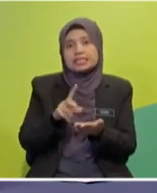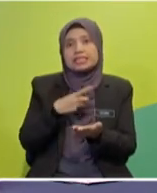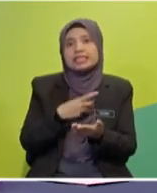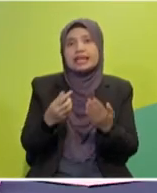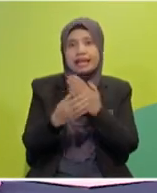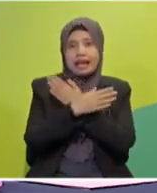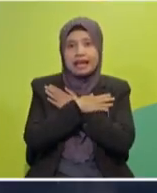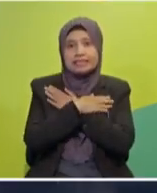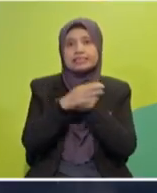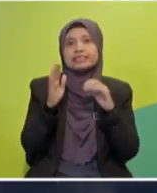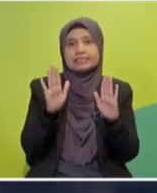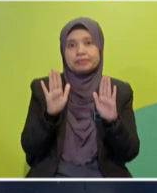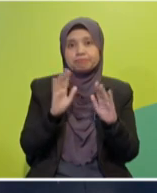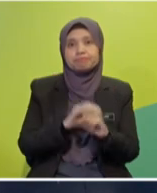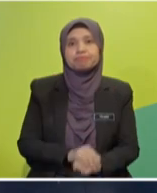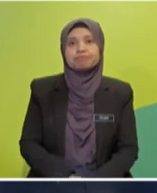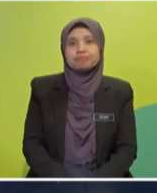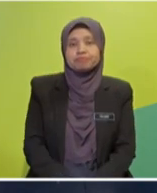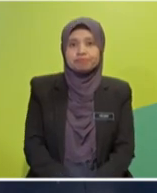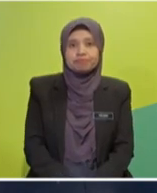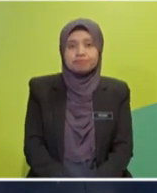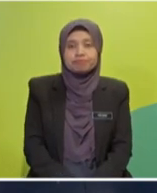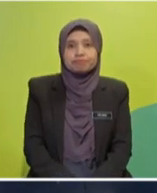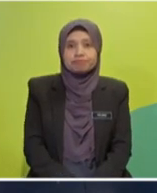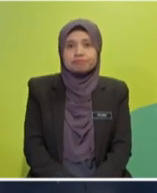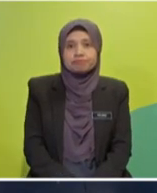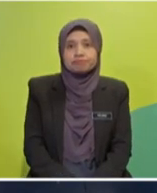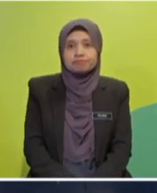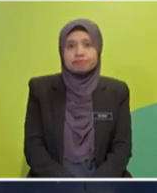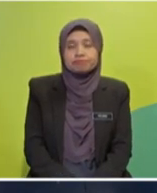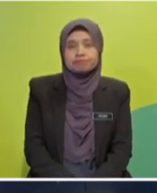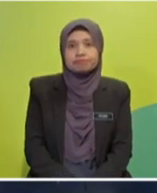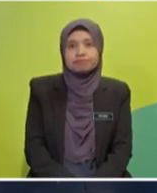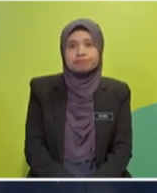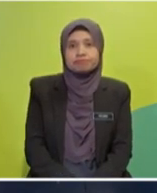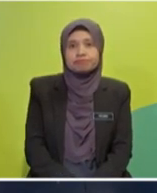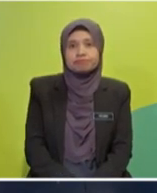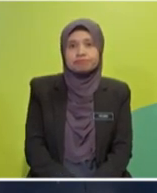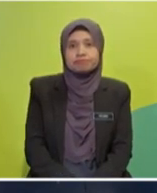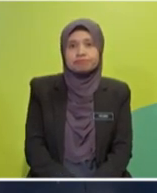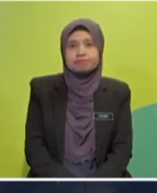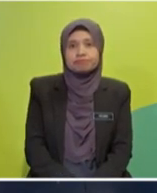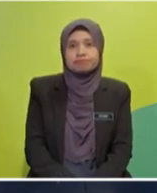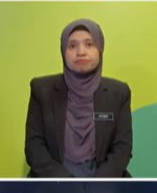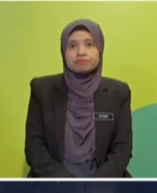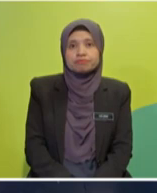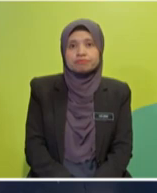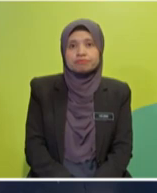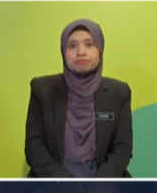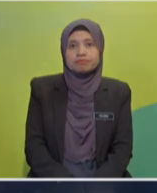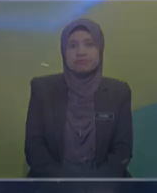berehat. Kita berehat sebentar, boleh cikgu? Boleh, silakan. Saya akan sambung lipat-lipat sedikit. Jangan ke mana-mana. Terus bersama kami di Didik TV KPM.